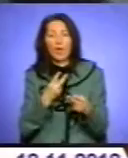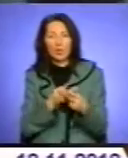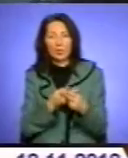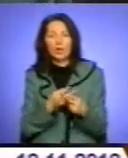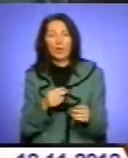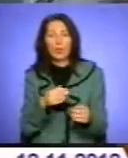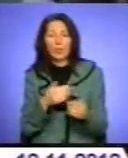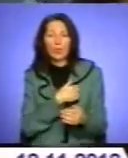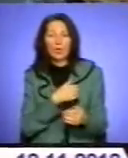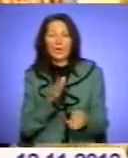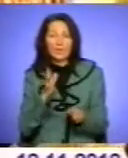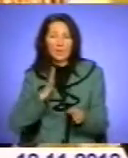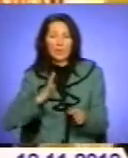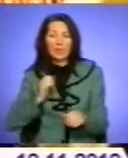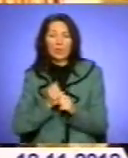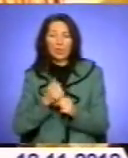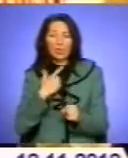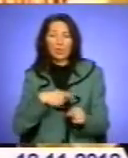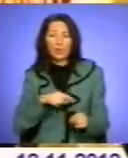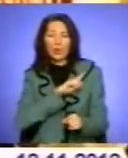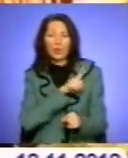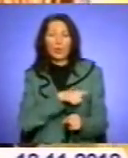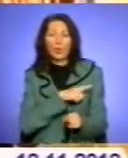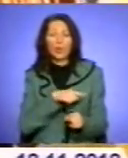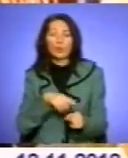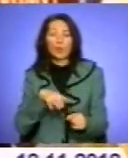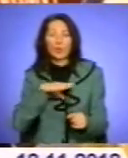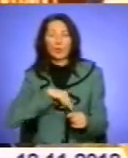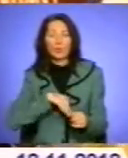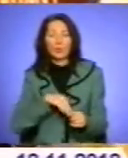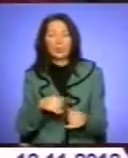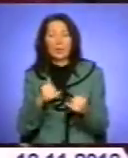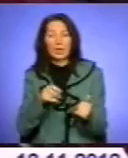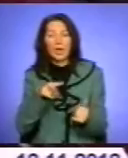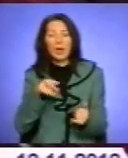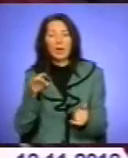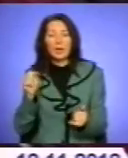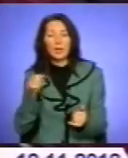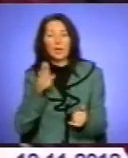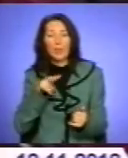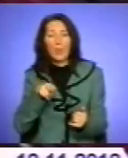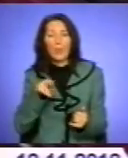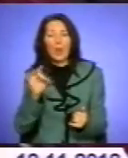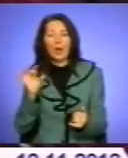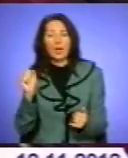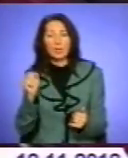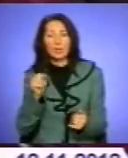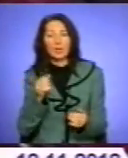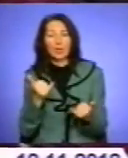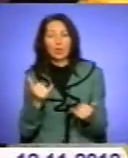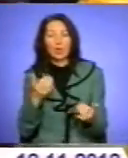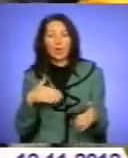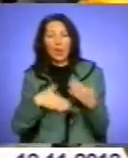над собою та духовної міцності. Для Лілії та Параски сьогоднішня подія неабияка радість. Жінки у неволі вже не один